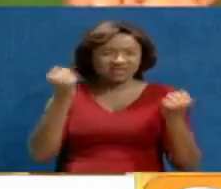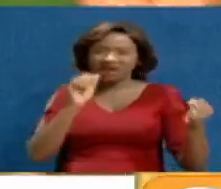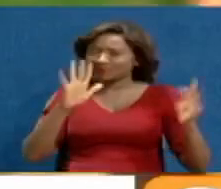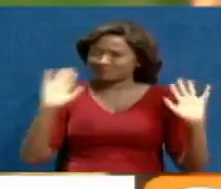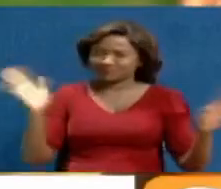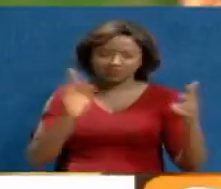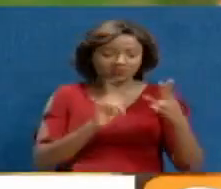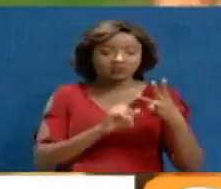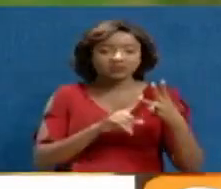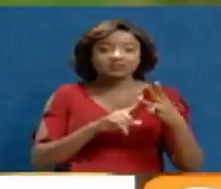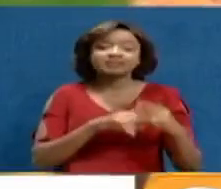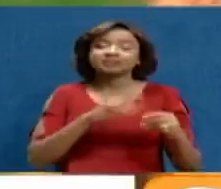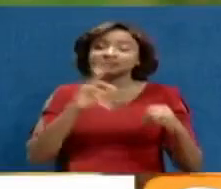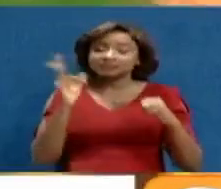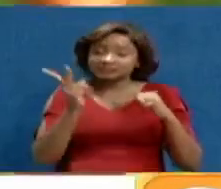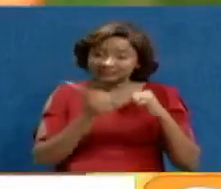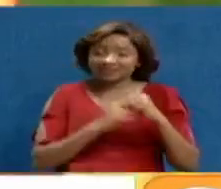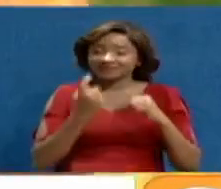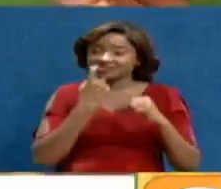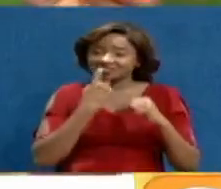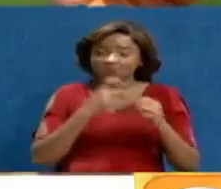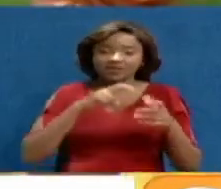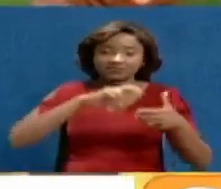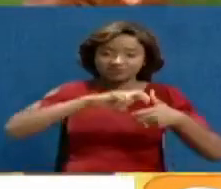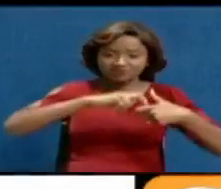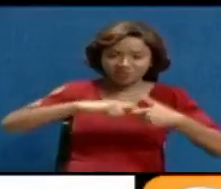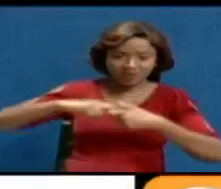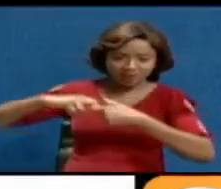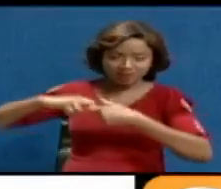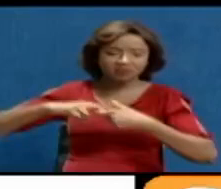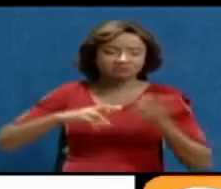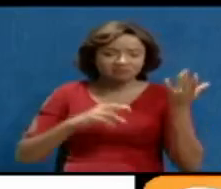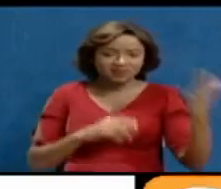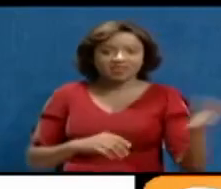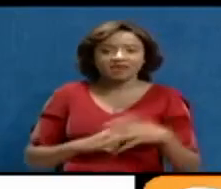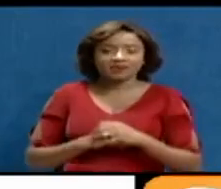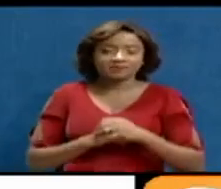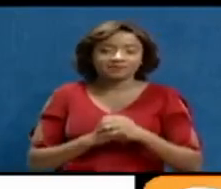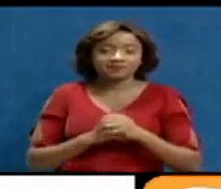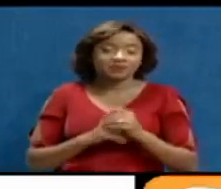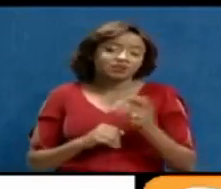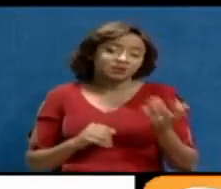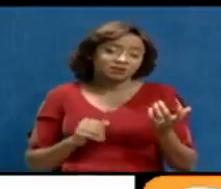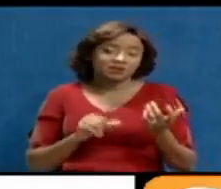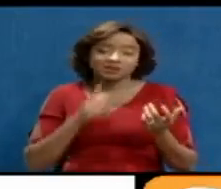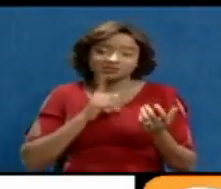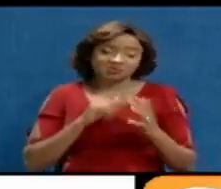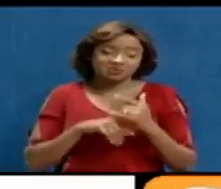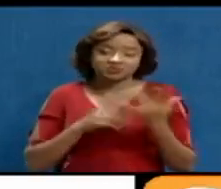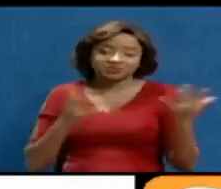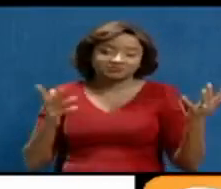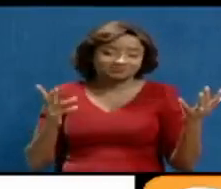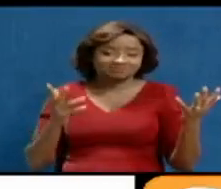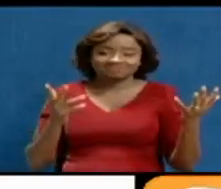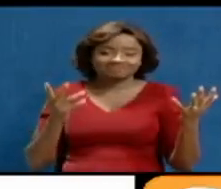na gari saba nyeupe hizi pickups za Siaya County. The rest, they say, is history, but not so for